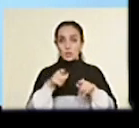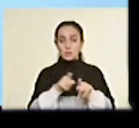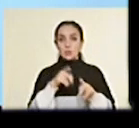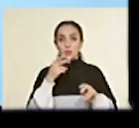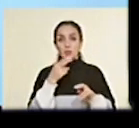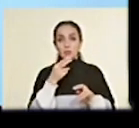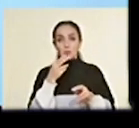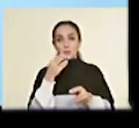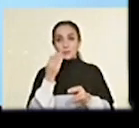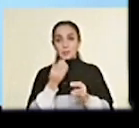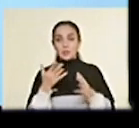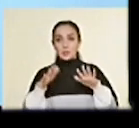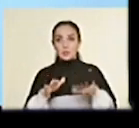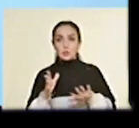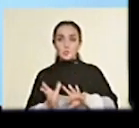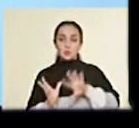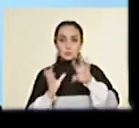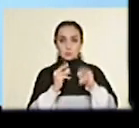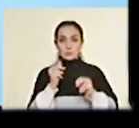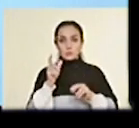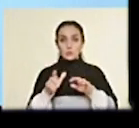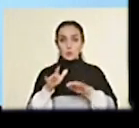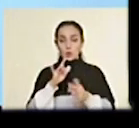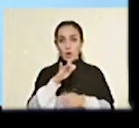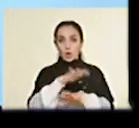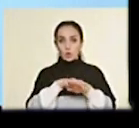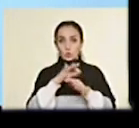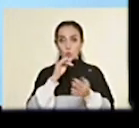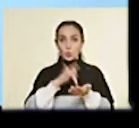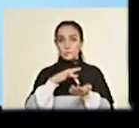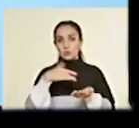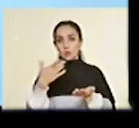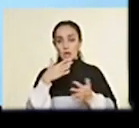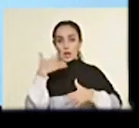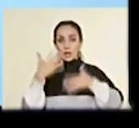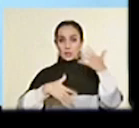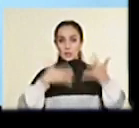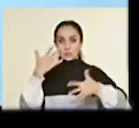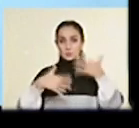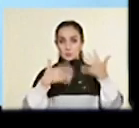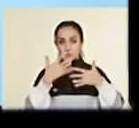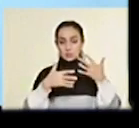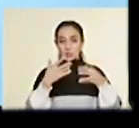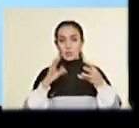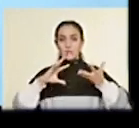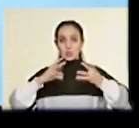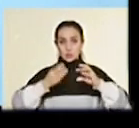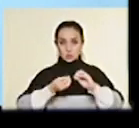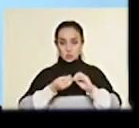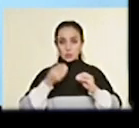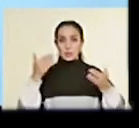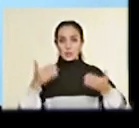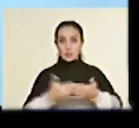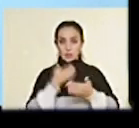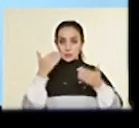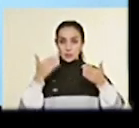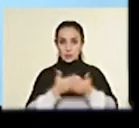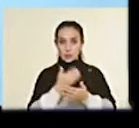Yunonlarning o'sha yerga ko'chib o'tgan aholisi o'rtasida aralashib ketishi natijasida